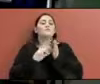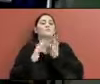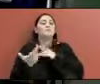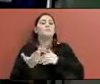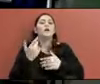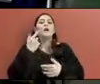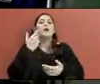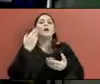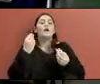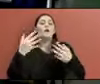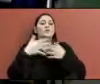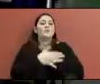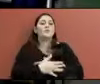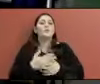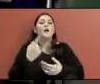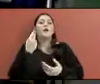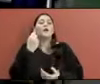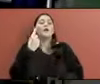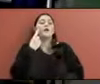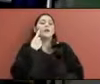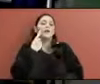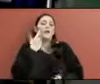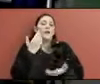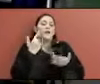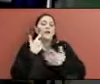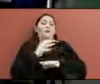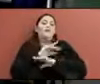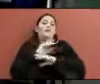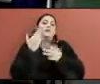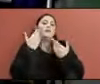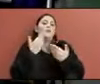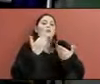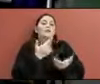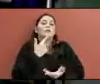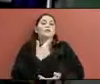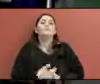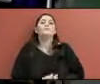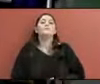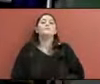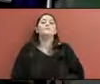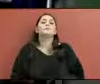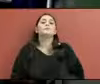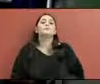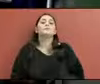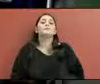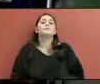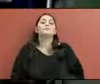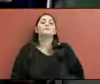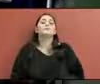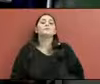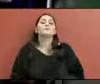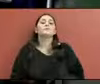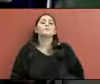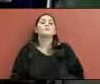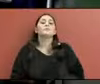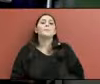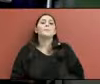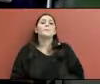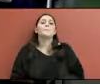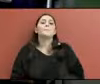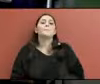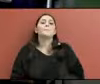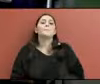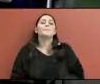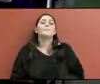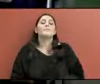iyi yayınlar demiş. Bunlar bizim derneğimizin üyeleri. Teşekkür ederim kendilerine. Hasan Özmen, iyi yayınlar müdürüm. çalışmalarına şahidim. Allah